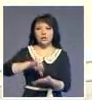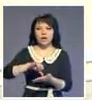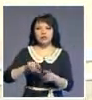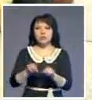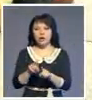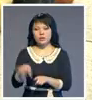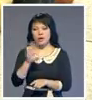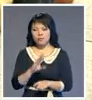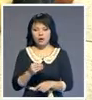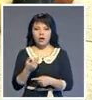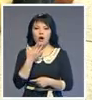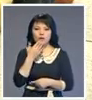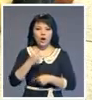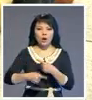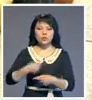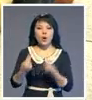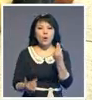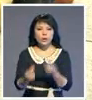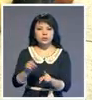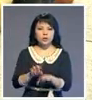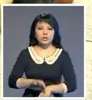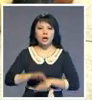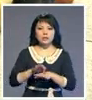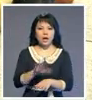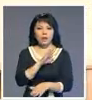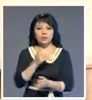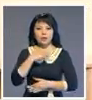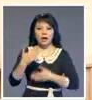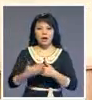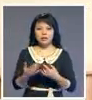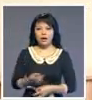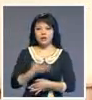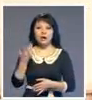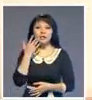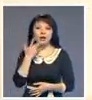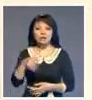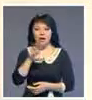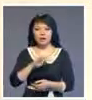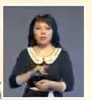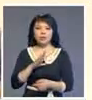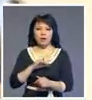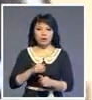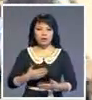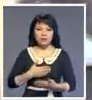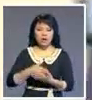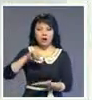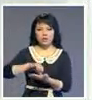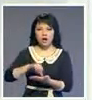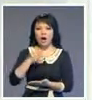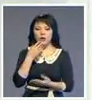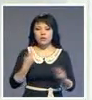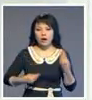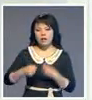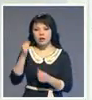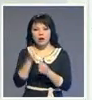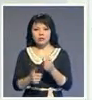шашылып, ұлттық ойындар ойналды. Мейрамды осылай шадыман шаттығымен қарсы алуды дәстүрге айналдырған басылым редакциясы бұдан былай да ұлттық